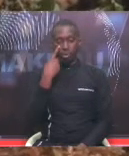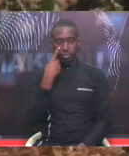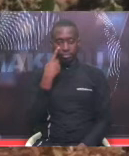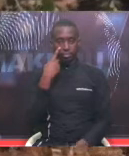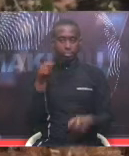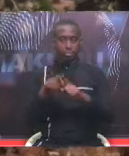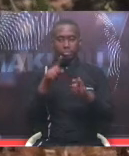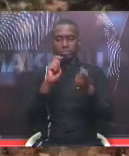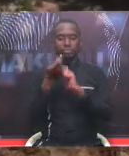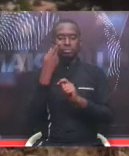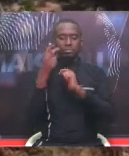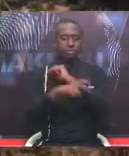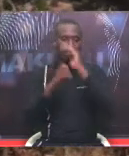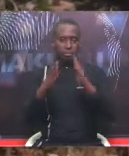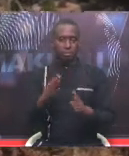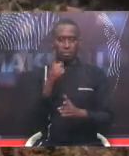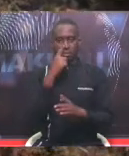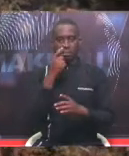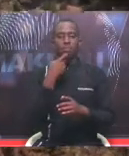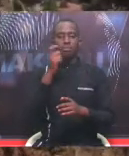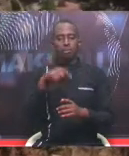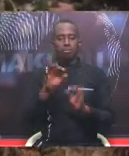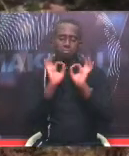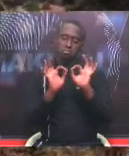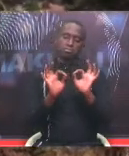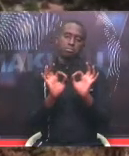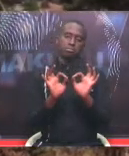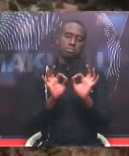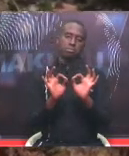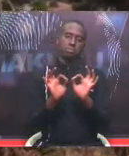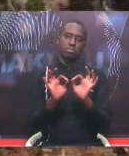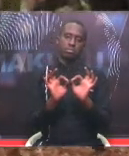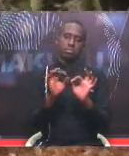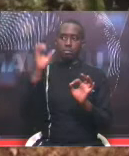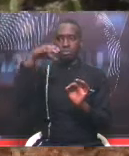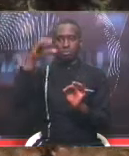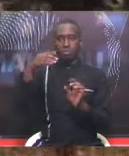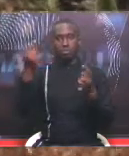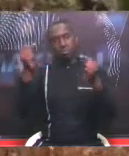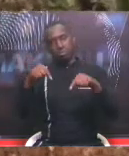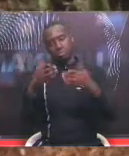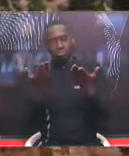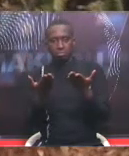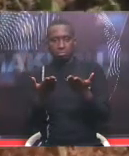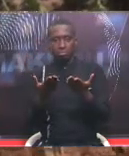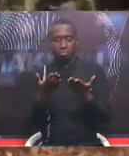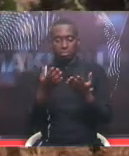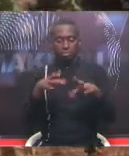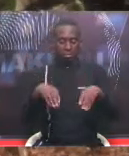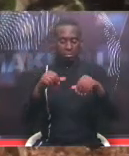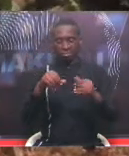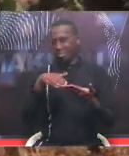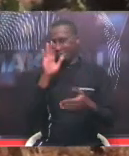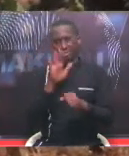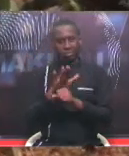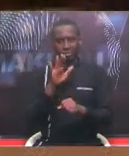ubaye nk'igisambo, kandi wakaba wabaga umeze neza akavura kaguye wenda umukungugu nyine ni mwinshi,